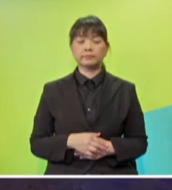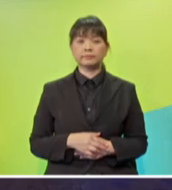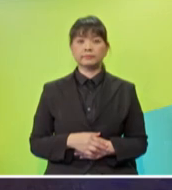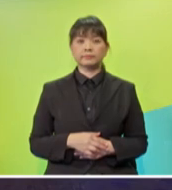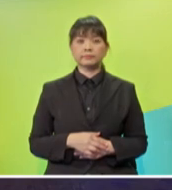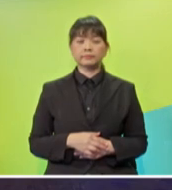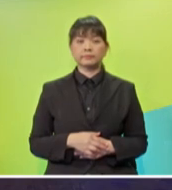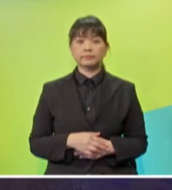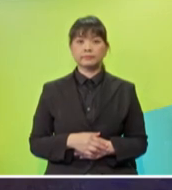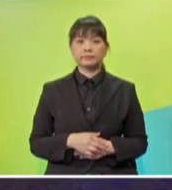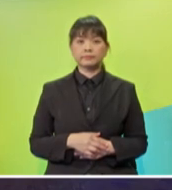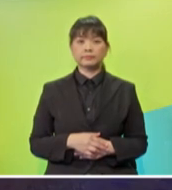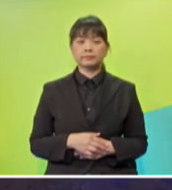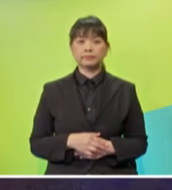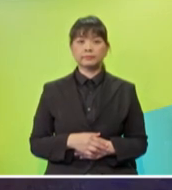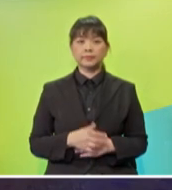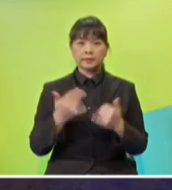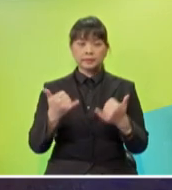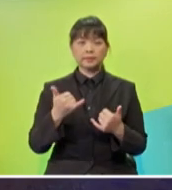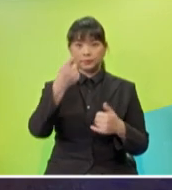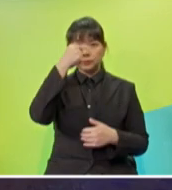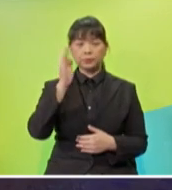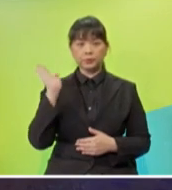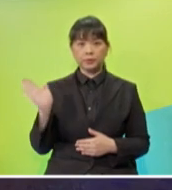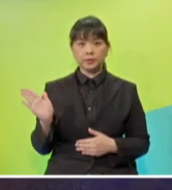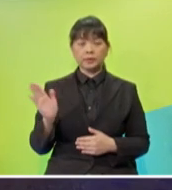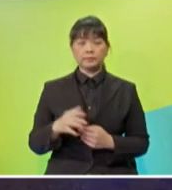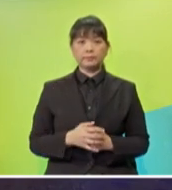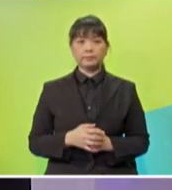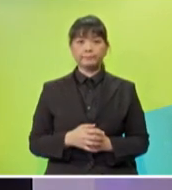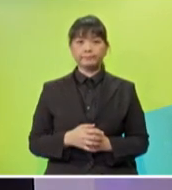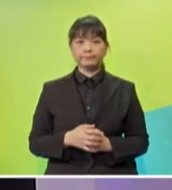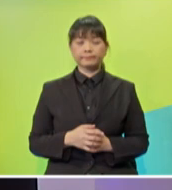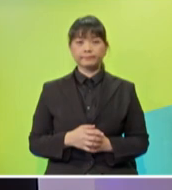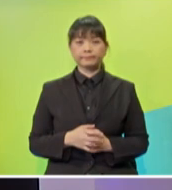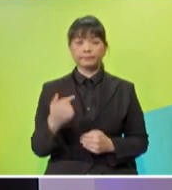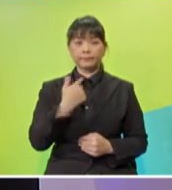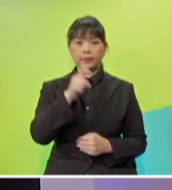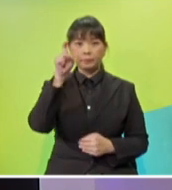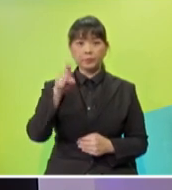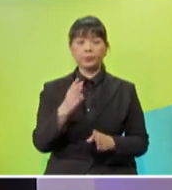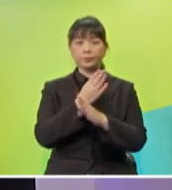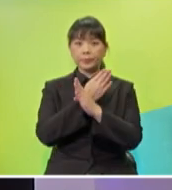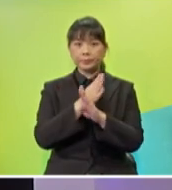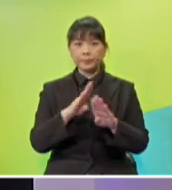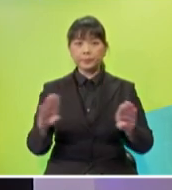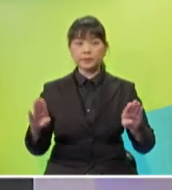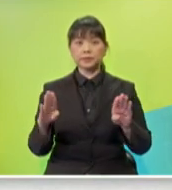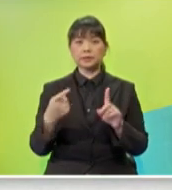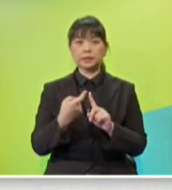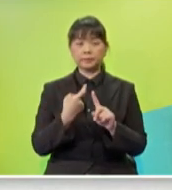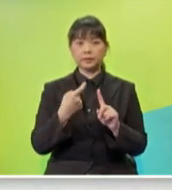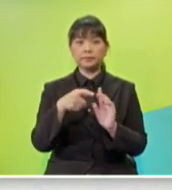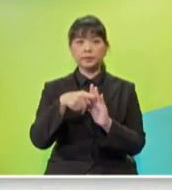untuk bagian ini yang paling jelas ya Oke kita perlu bebas daripada penggunaan